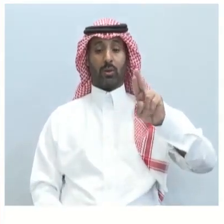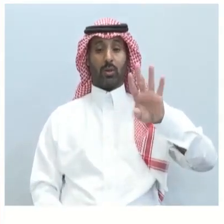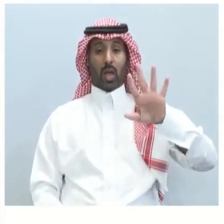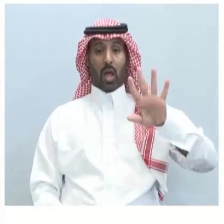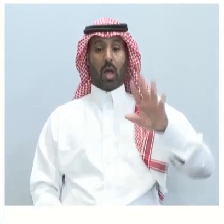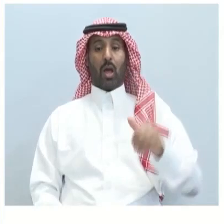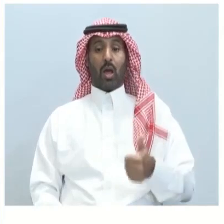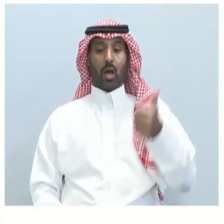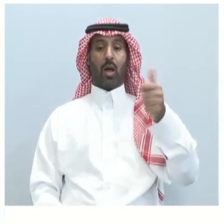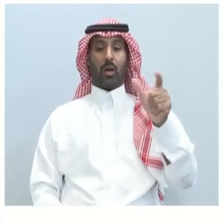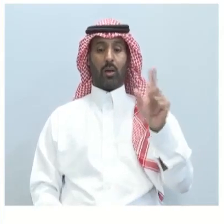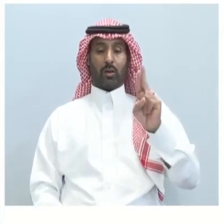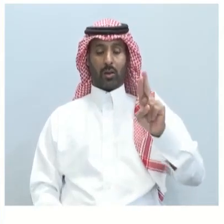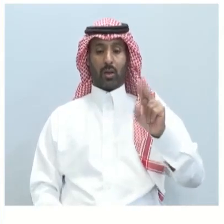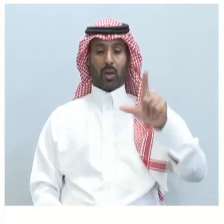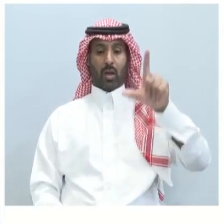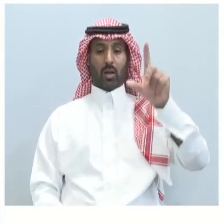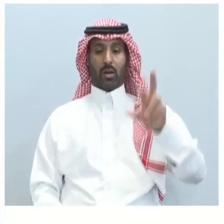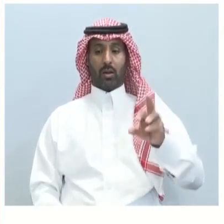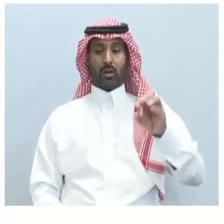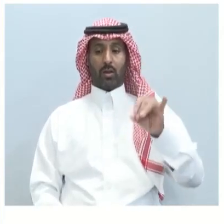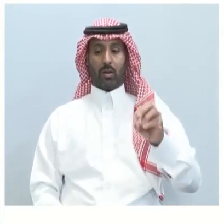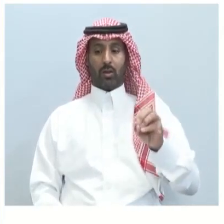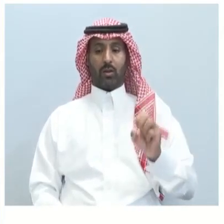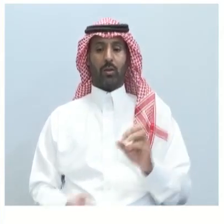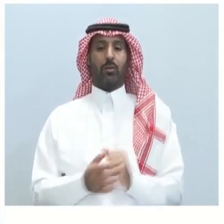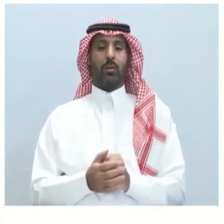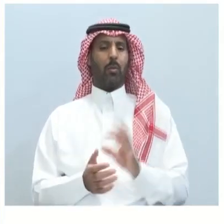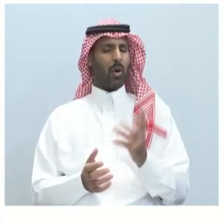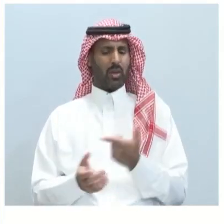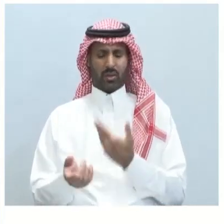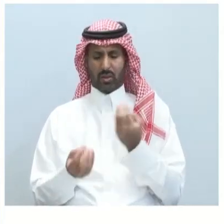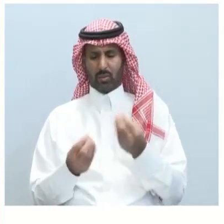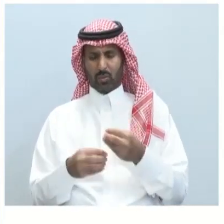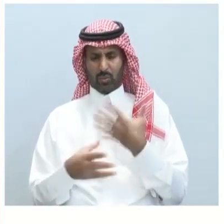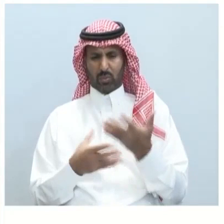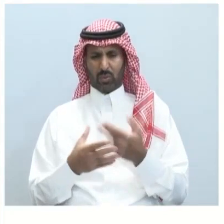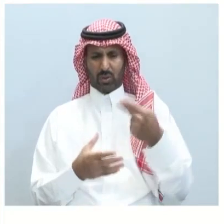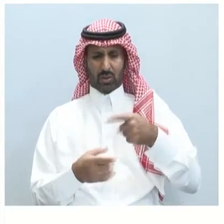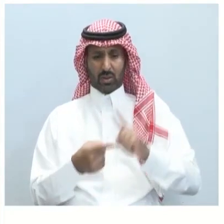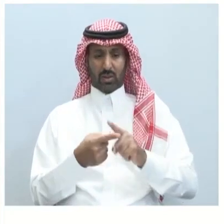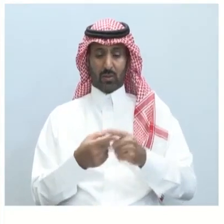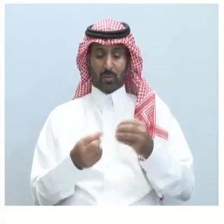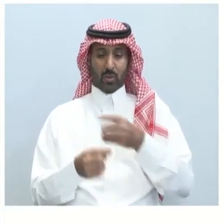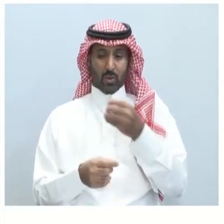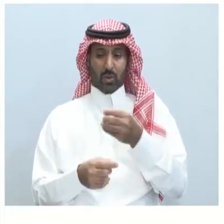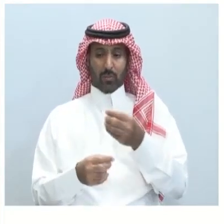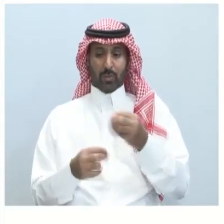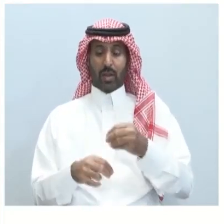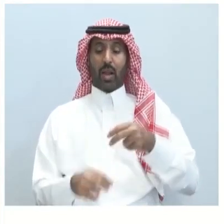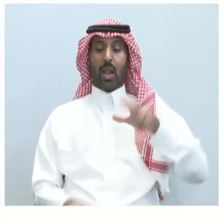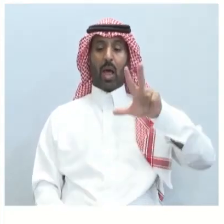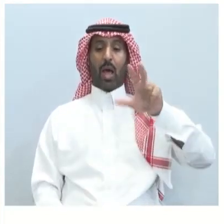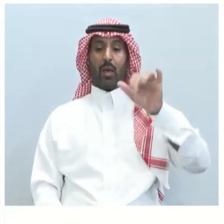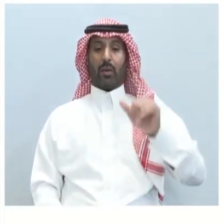في محلول حمض الايثانويك الذي تركيزه 0.1 مولر عند اضافه قطره من ال